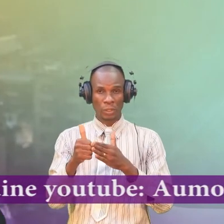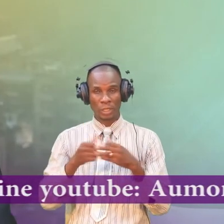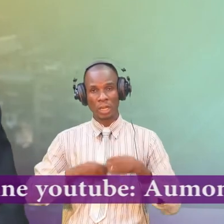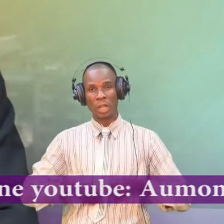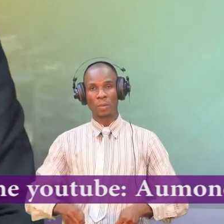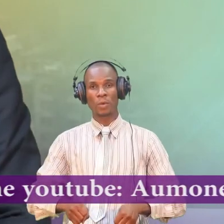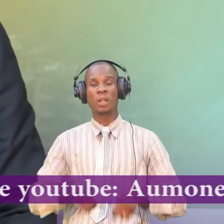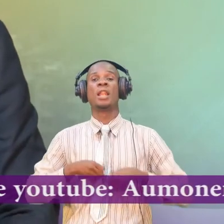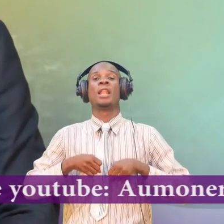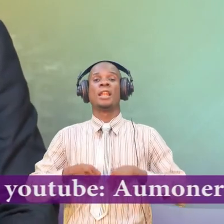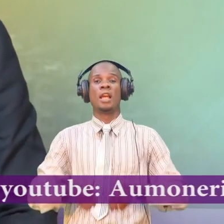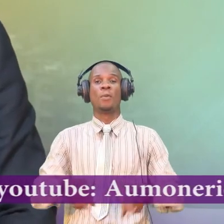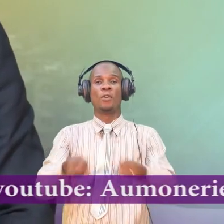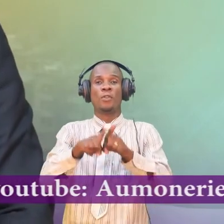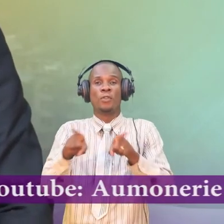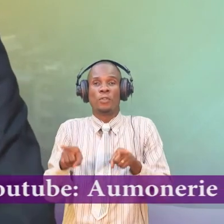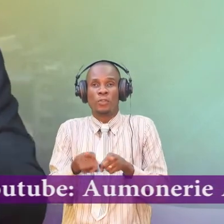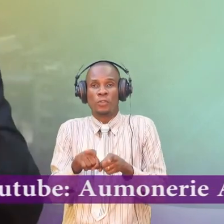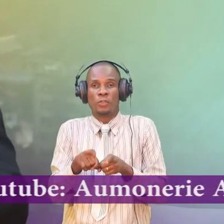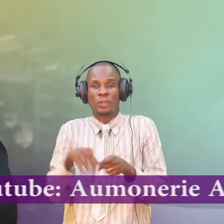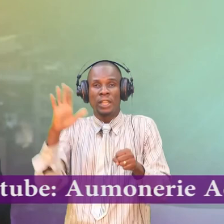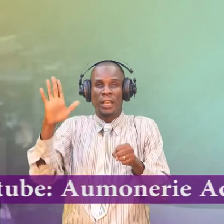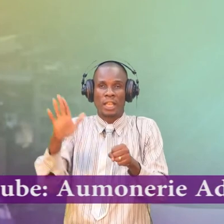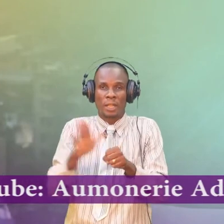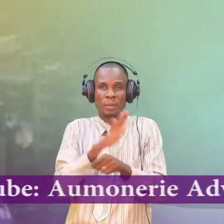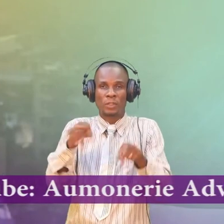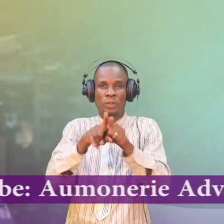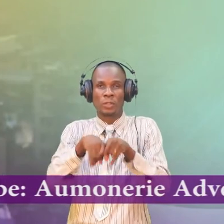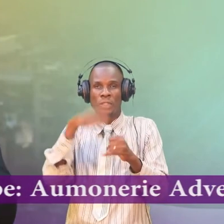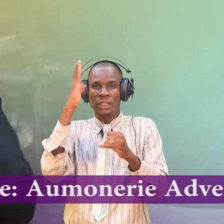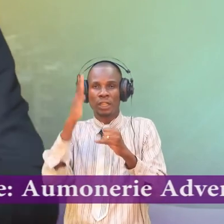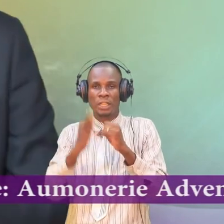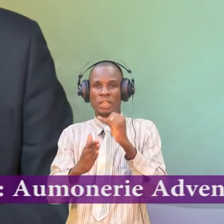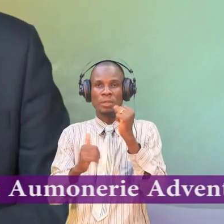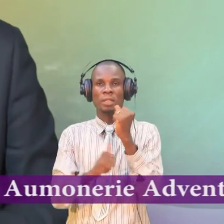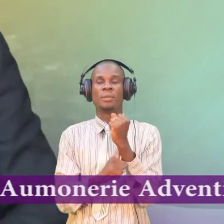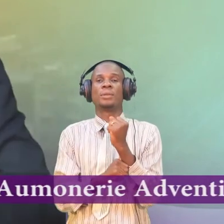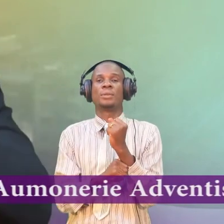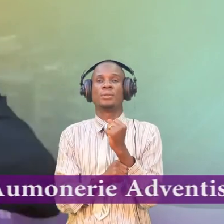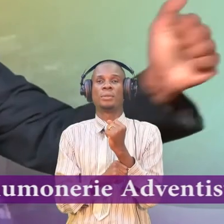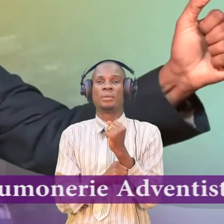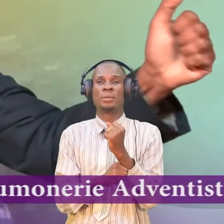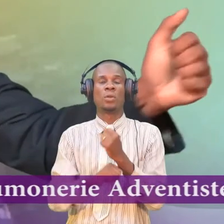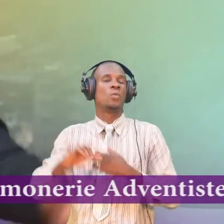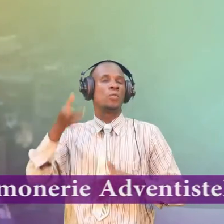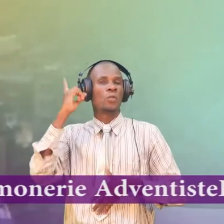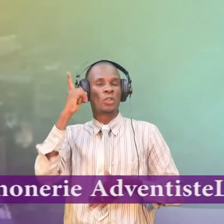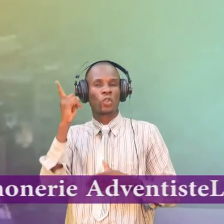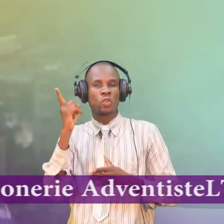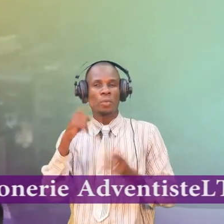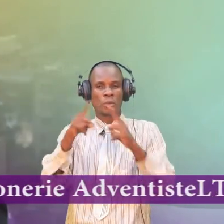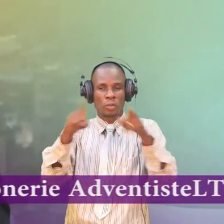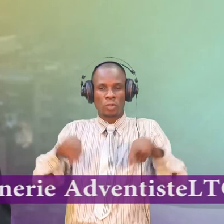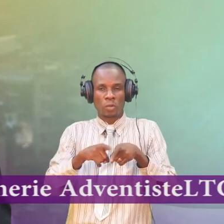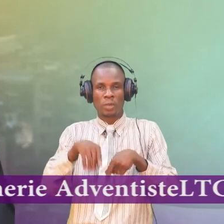Musalaba ni ushindi mkuu wa Mungu kupitia Yesu Kristo. Kupitia msalaba, Mungu